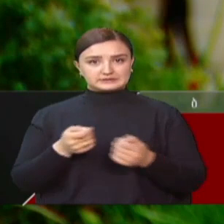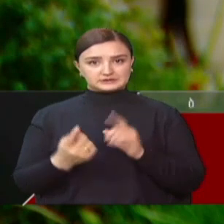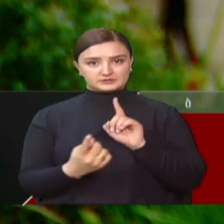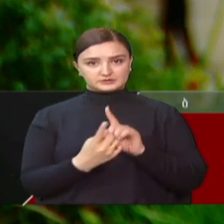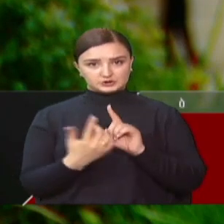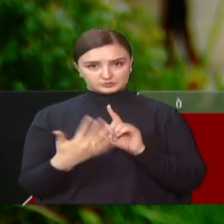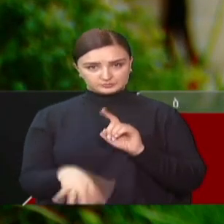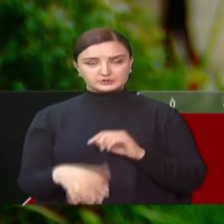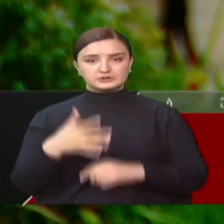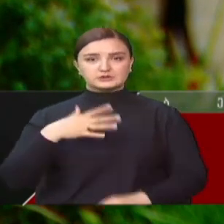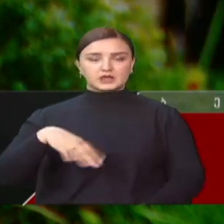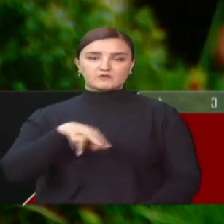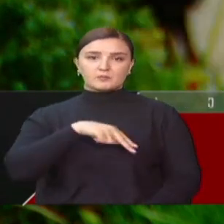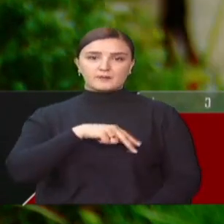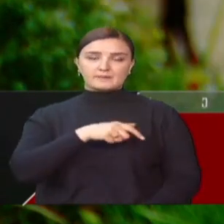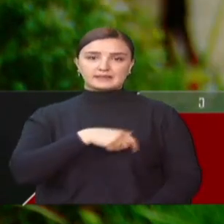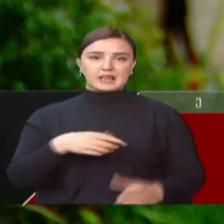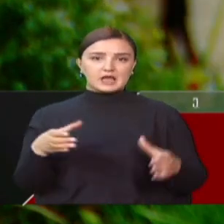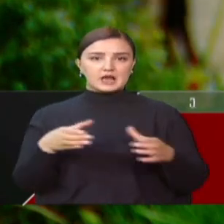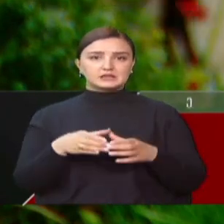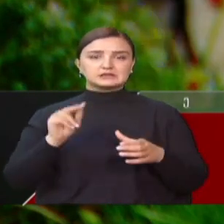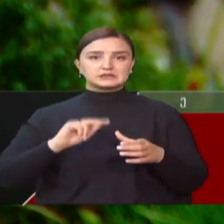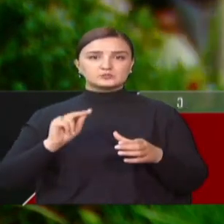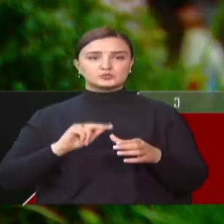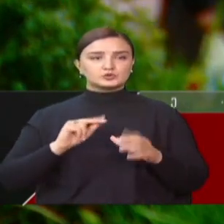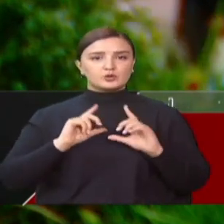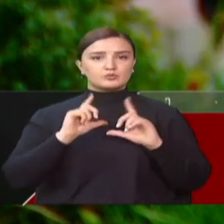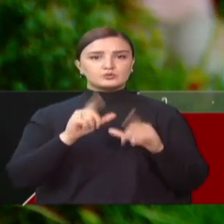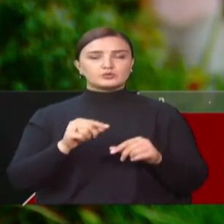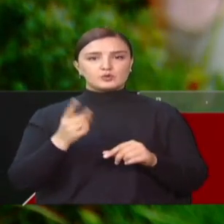უკვე საქართველოს საპარლამენტო დელეგაცია სამუშაო ვიზიტს